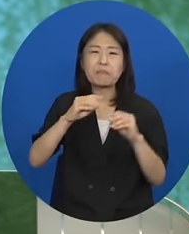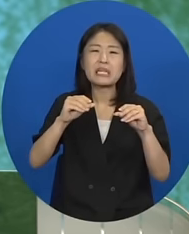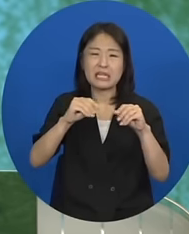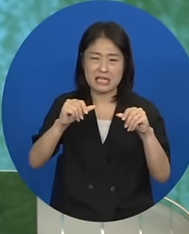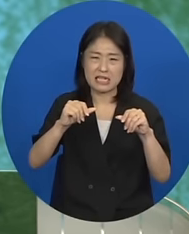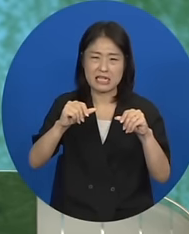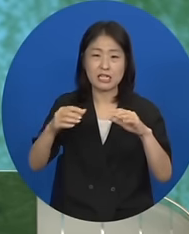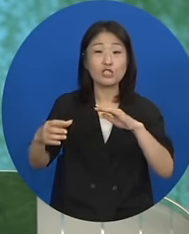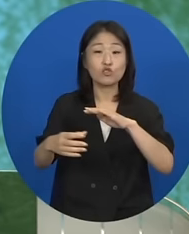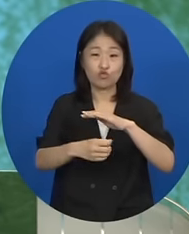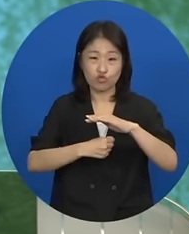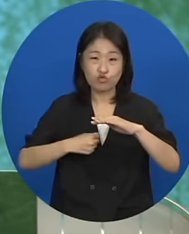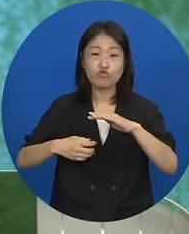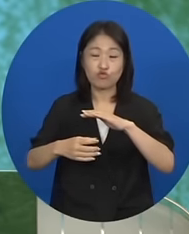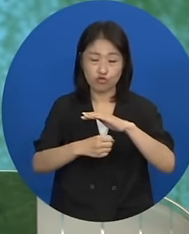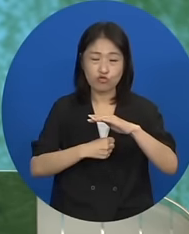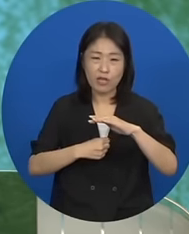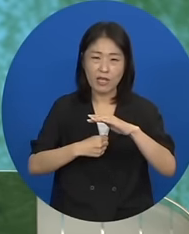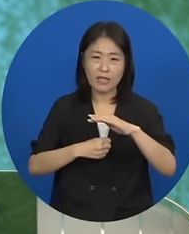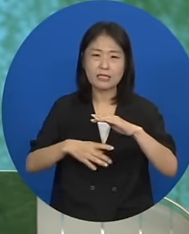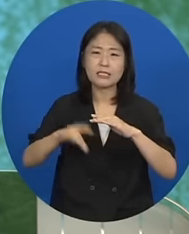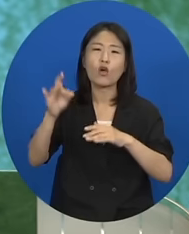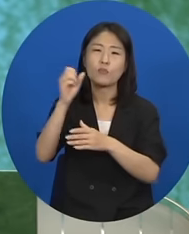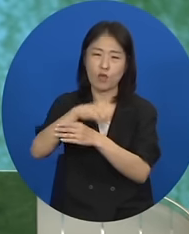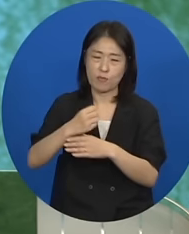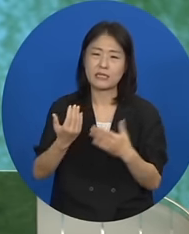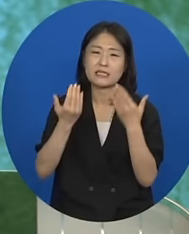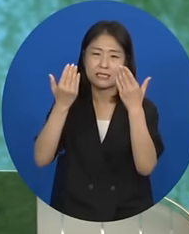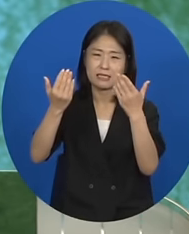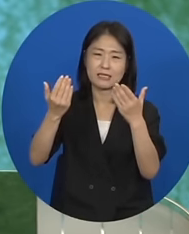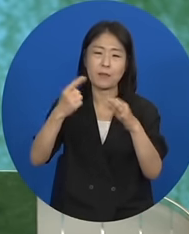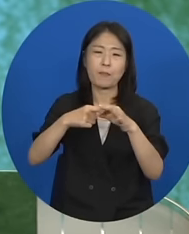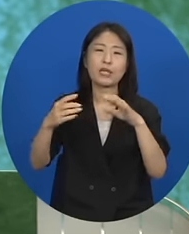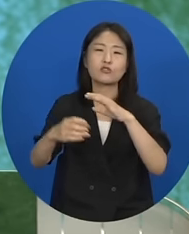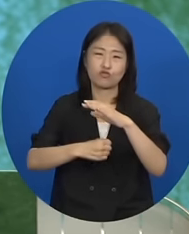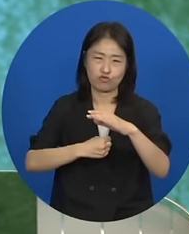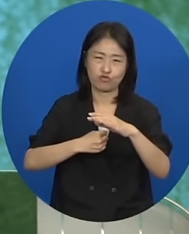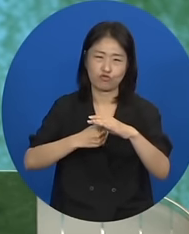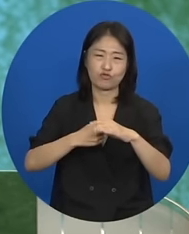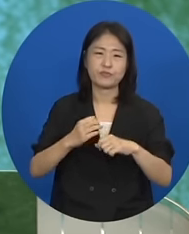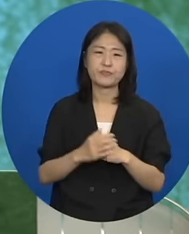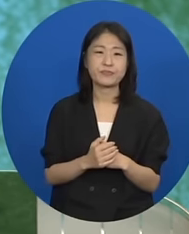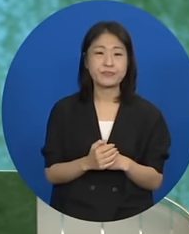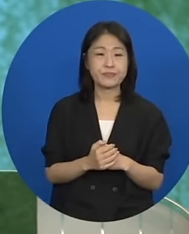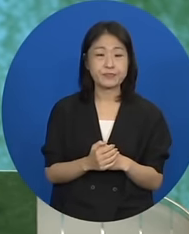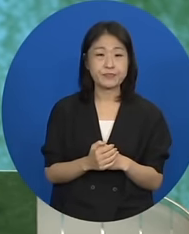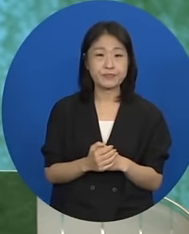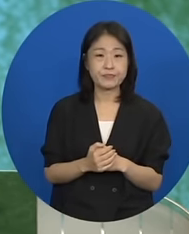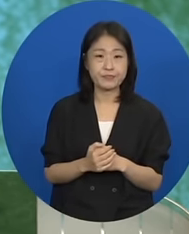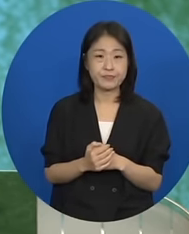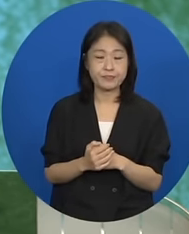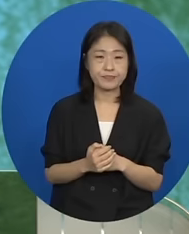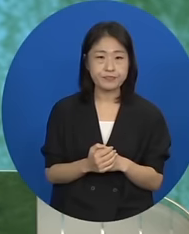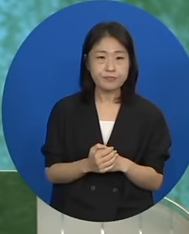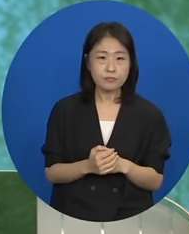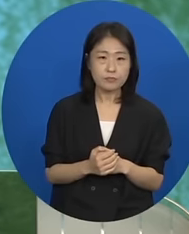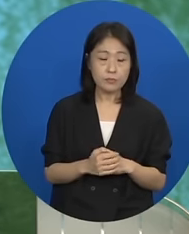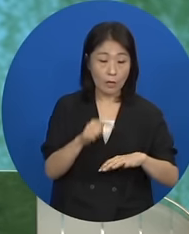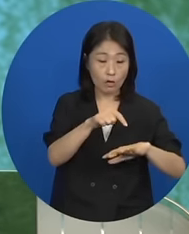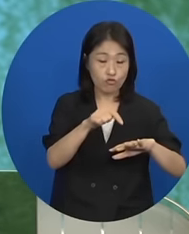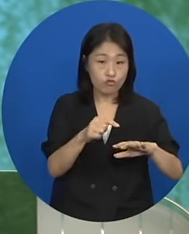첫 열매를 드리는 것이죠 그래서 늘 본문에는 유월절의 첫 낫을 된날